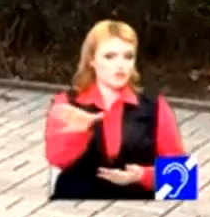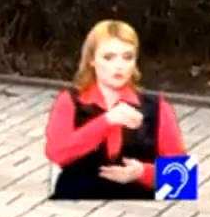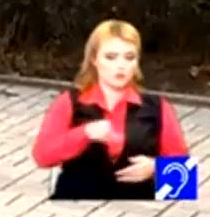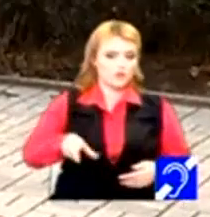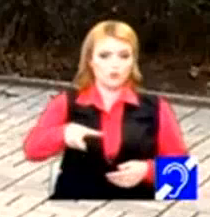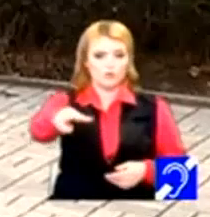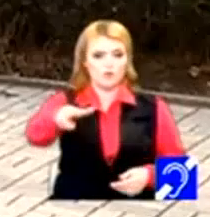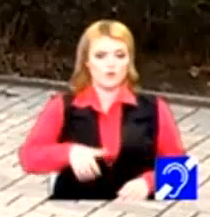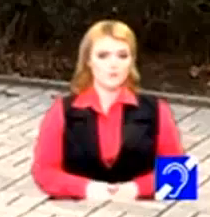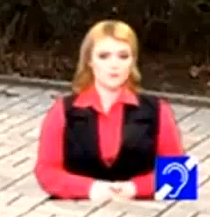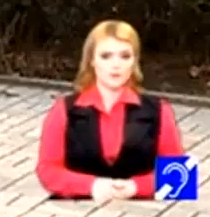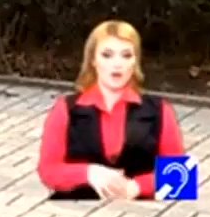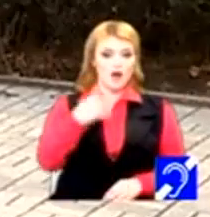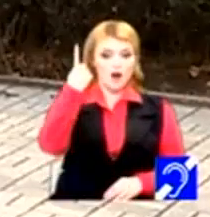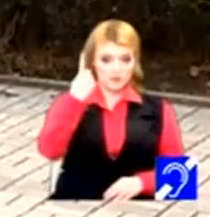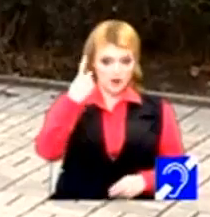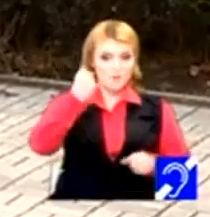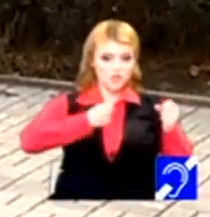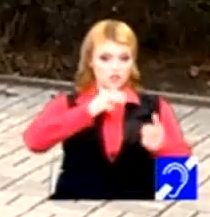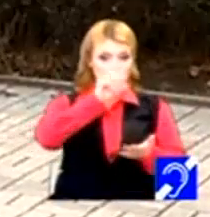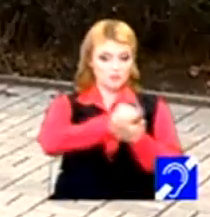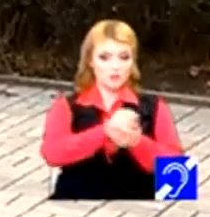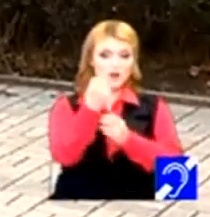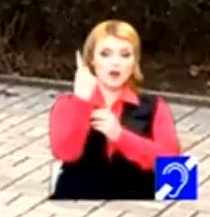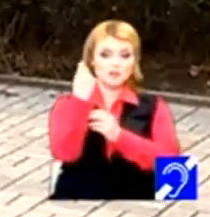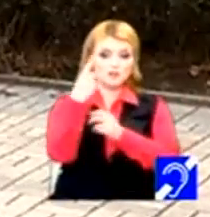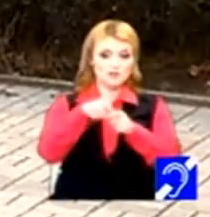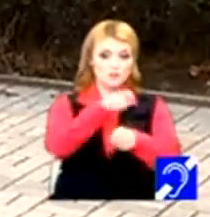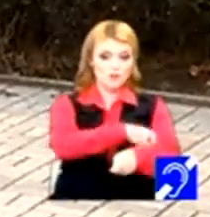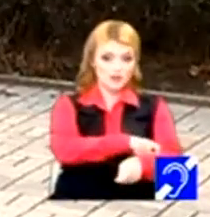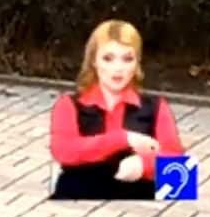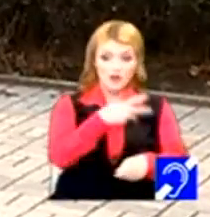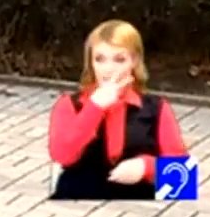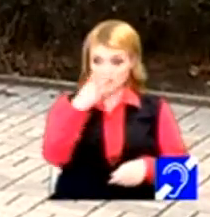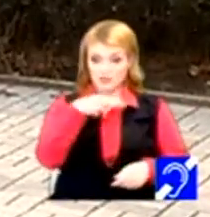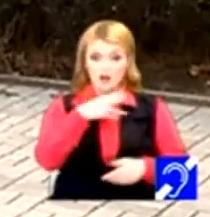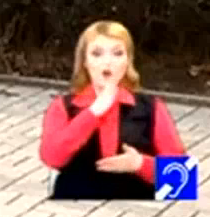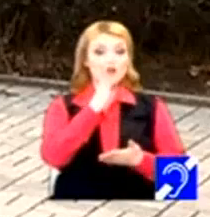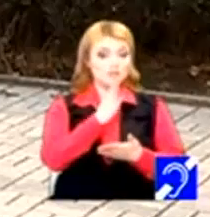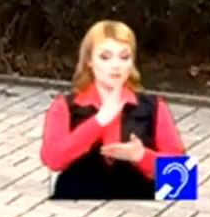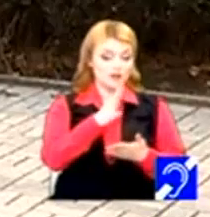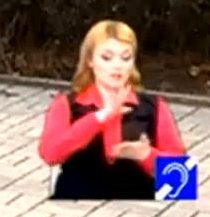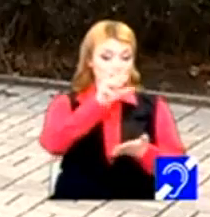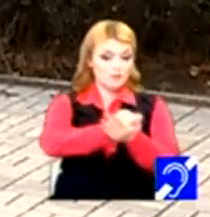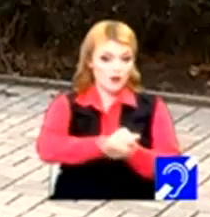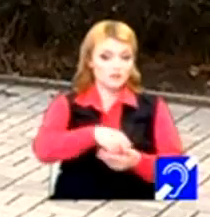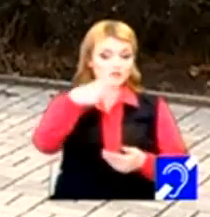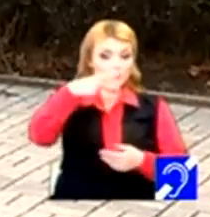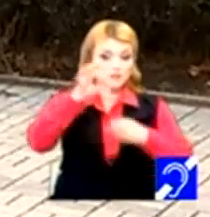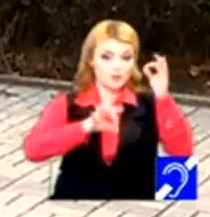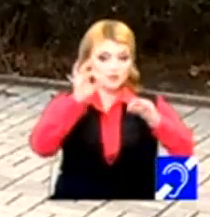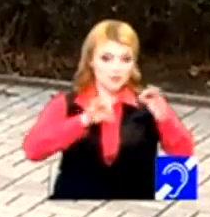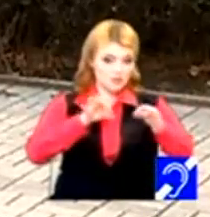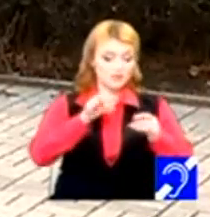O mașină ocupă 11 metri de parcare și dacă te uiți atent, noi avem mașinile care ocupă 20% din suprafața tuturor străzilor din